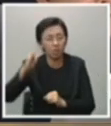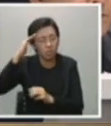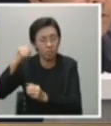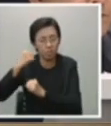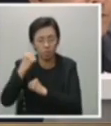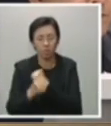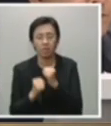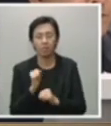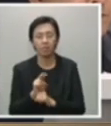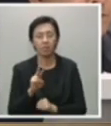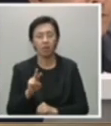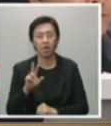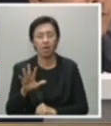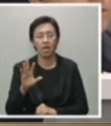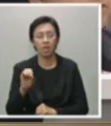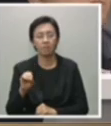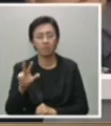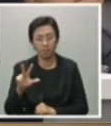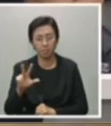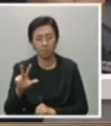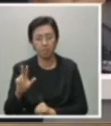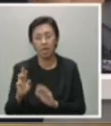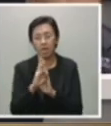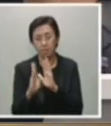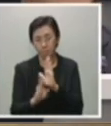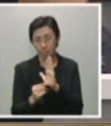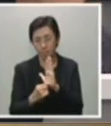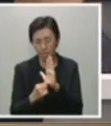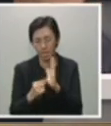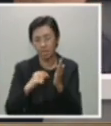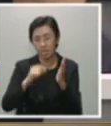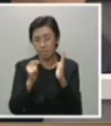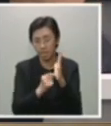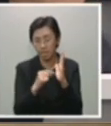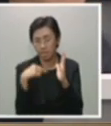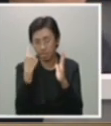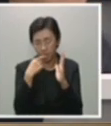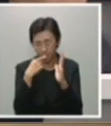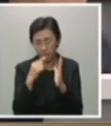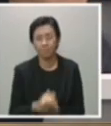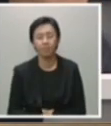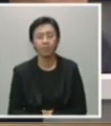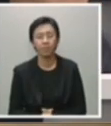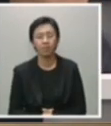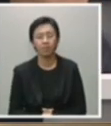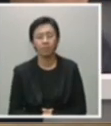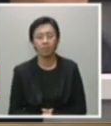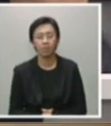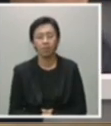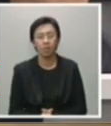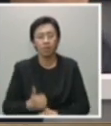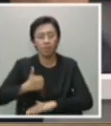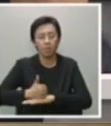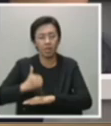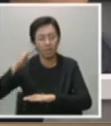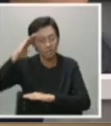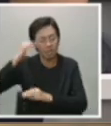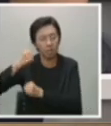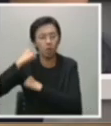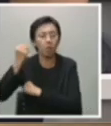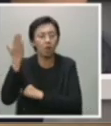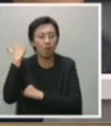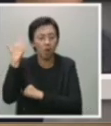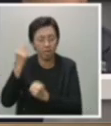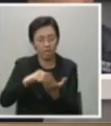ทธศักราช2553ลงนามโดยพลเอกอนุพงษ์เหล่าจินดาผบ.ทบ.ในขณะนั้น